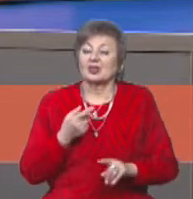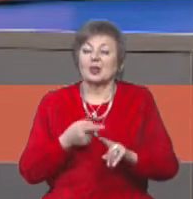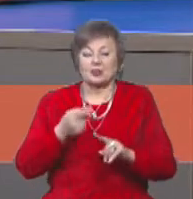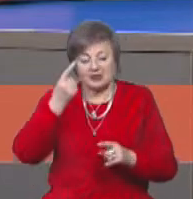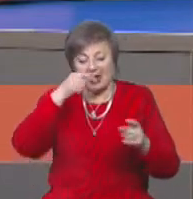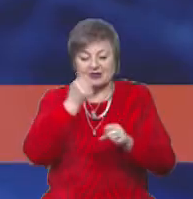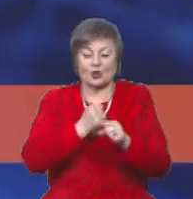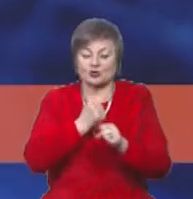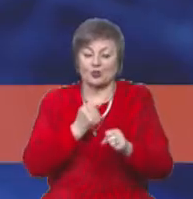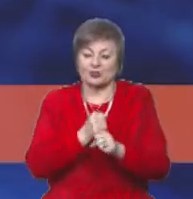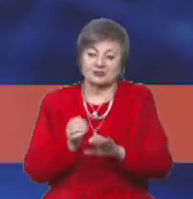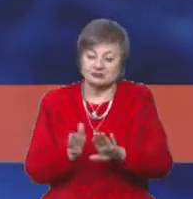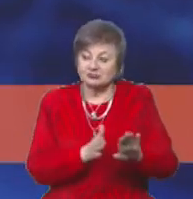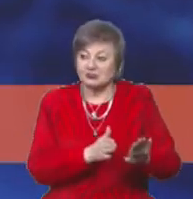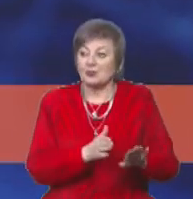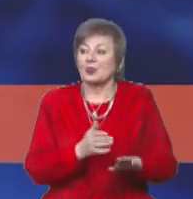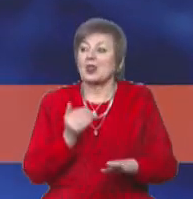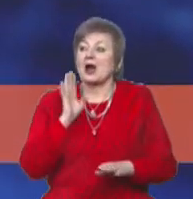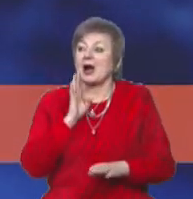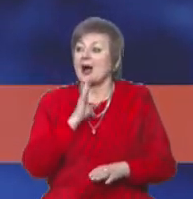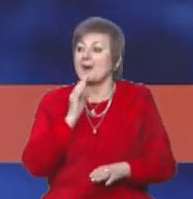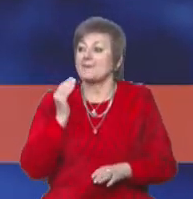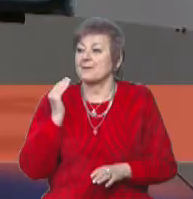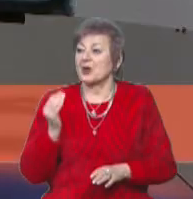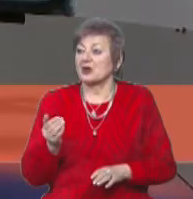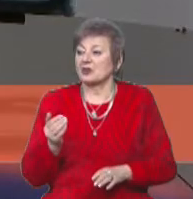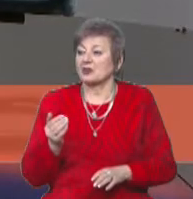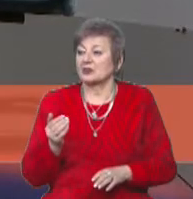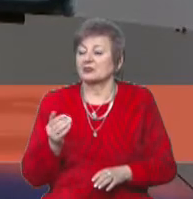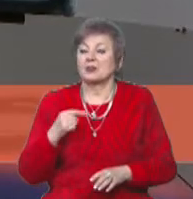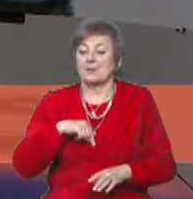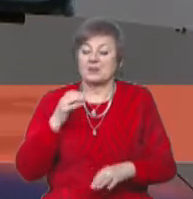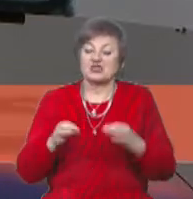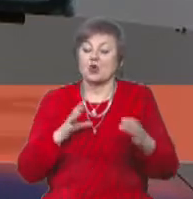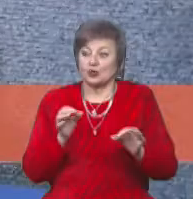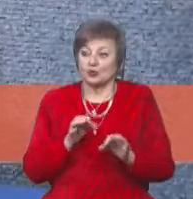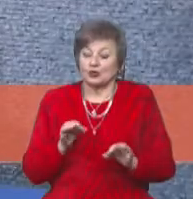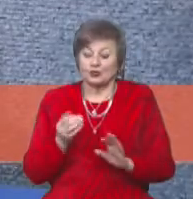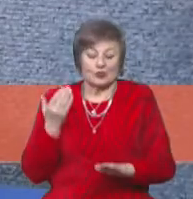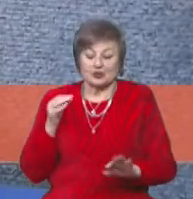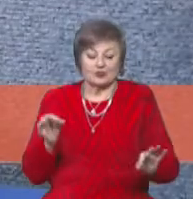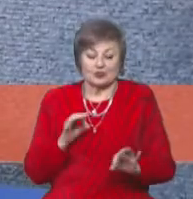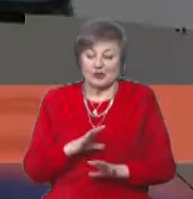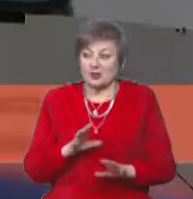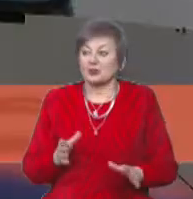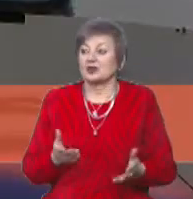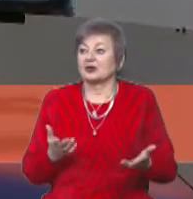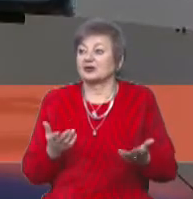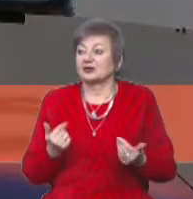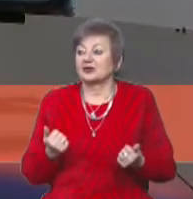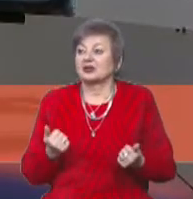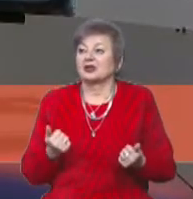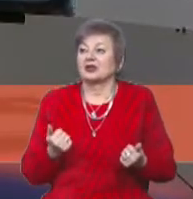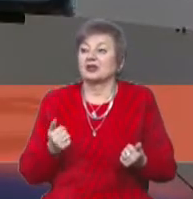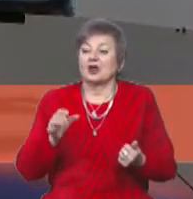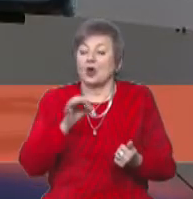Розробником, веб-розробником, IT-фахівцем, мама, волонтер, психолог. Так. Я конкретно про